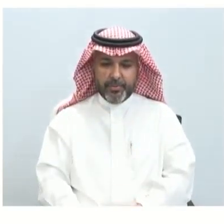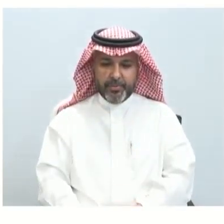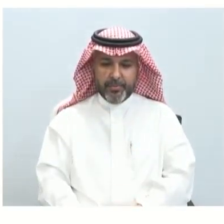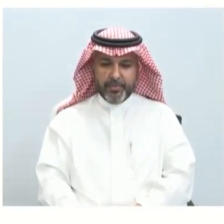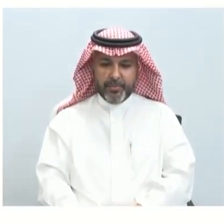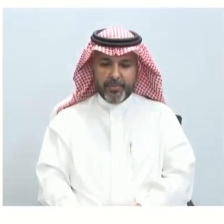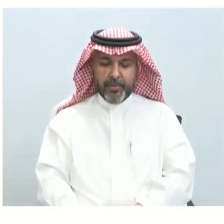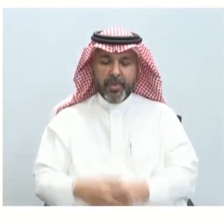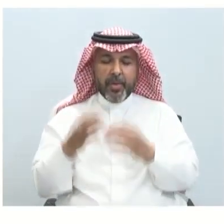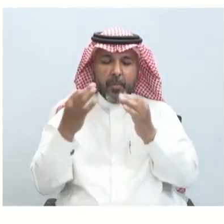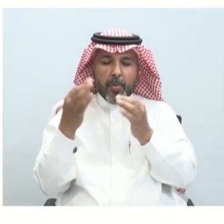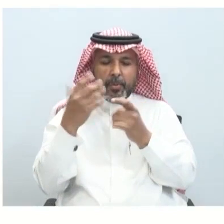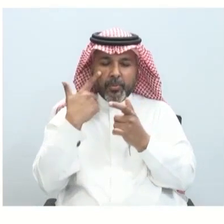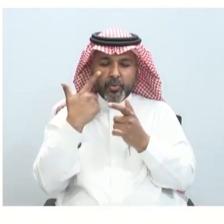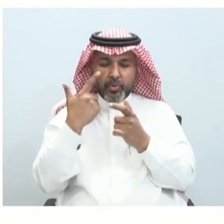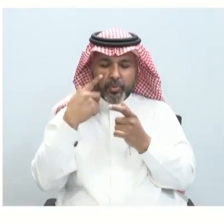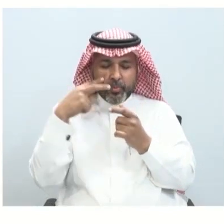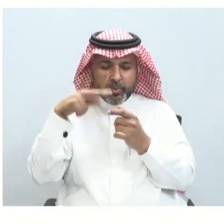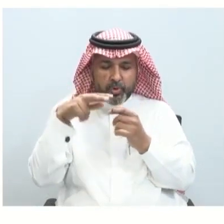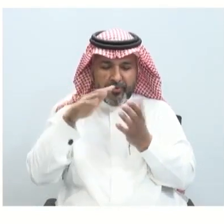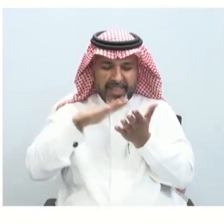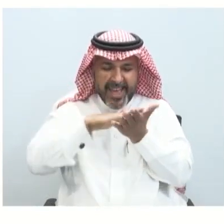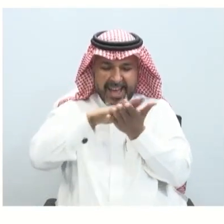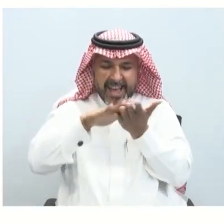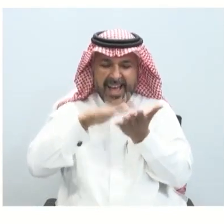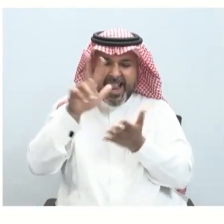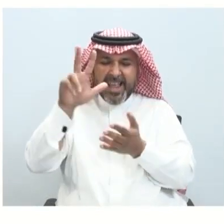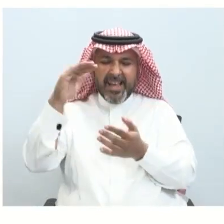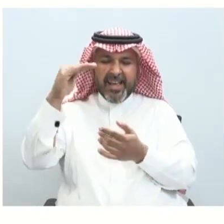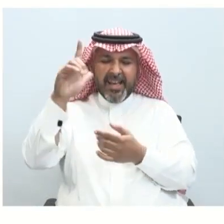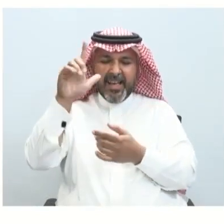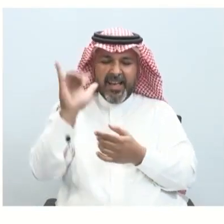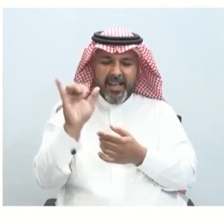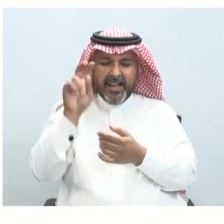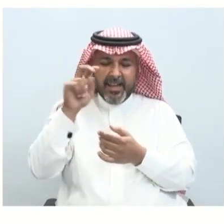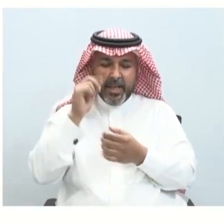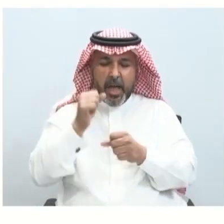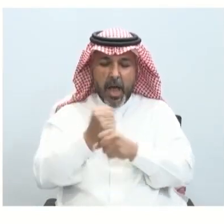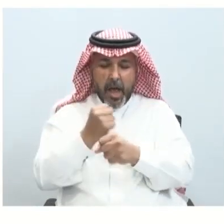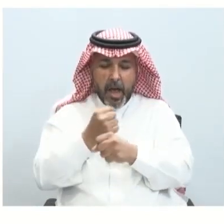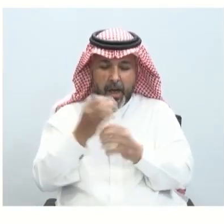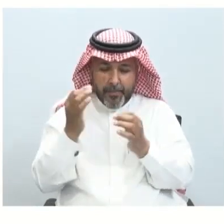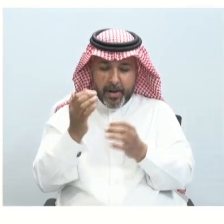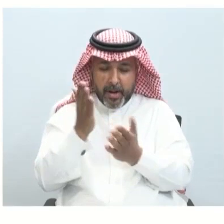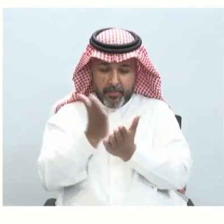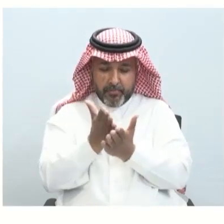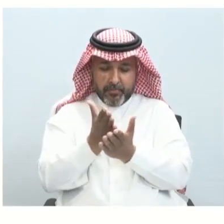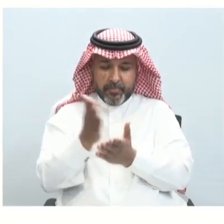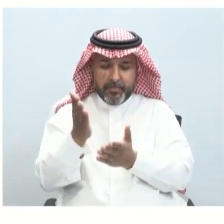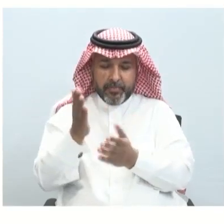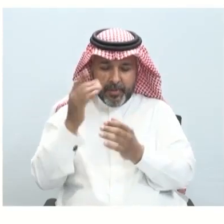نقطه الفحص دور في التحقق من الخليه وجميع المهمات الضروريه تمت بشكل سليم قبل